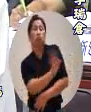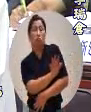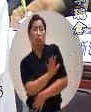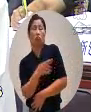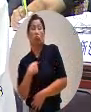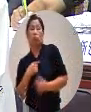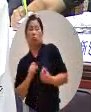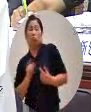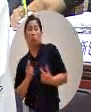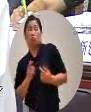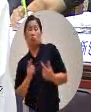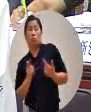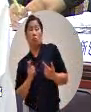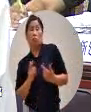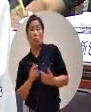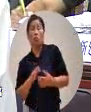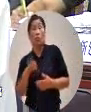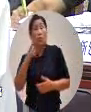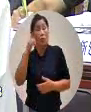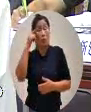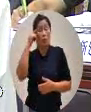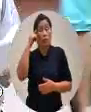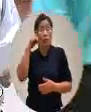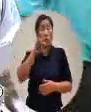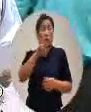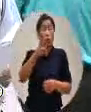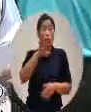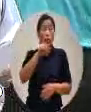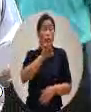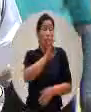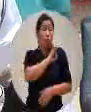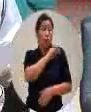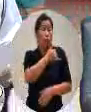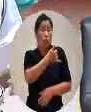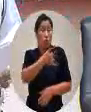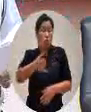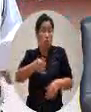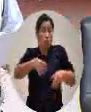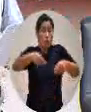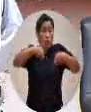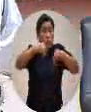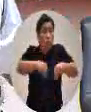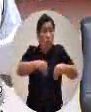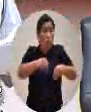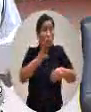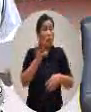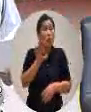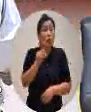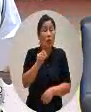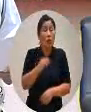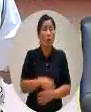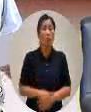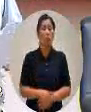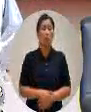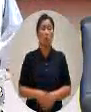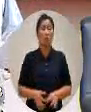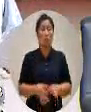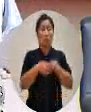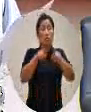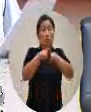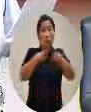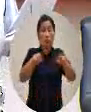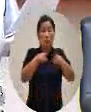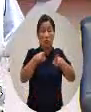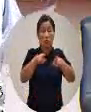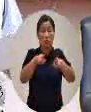所以說你告訴他們裡面肺炎的固域因為普通我們八成你買